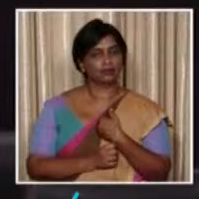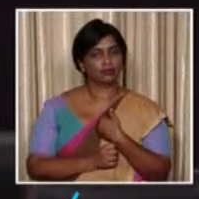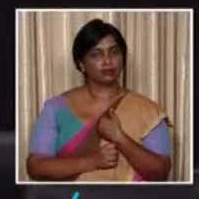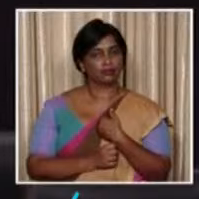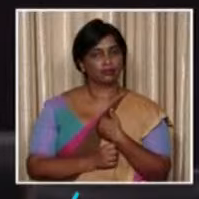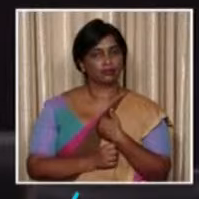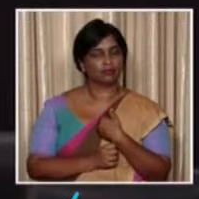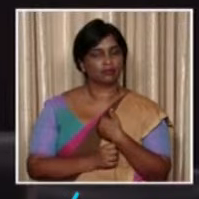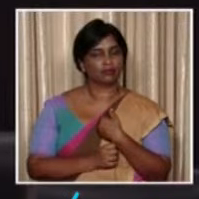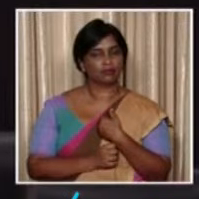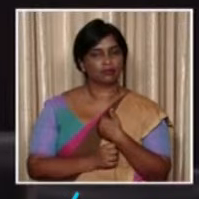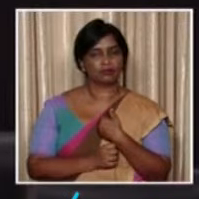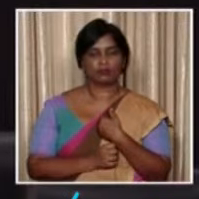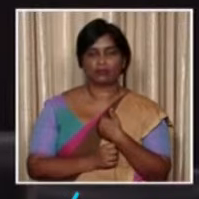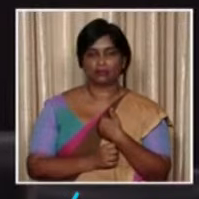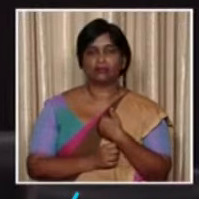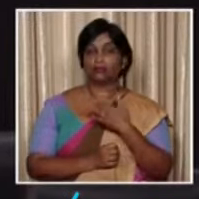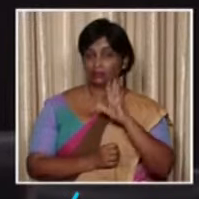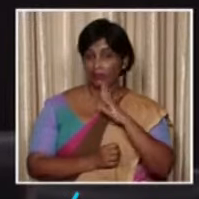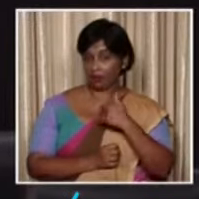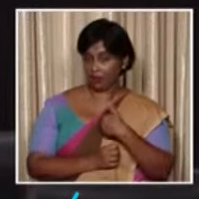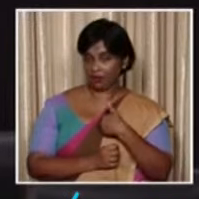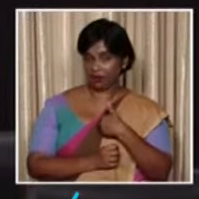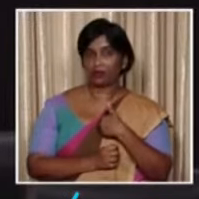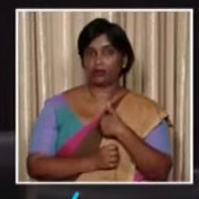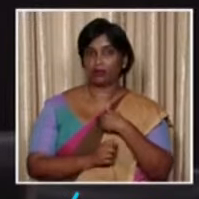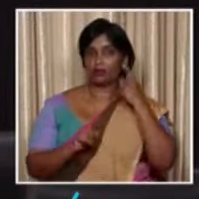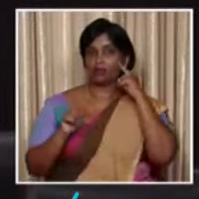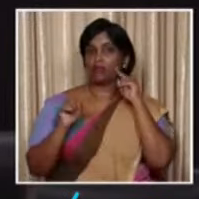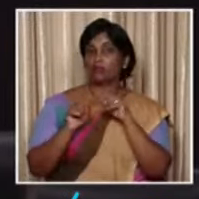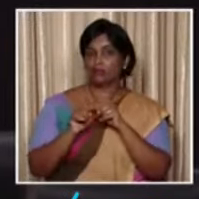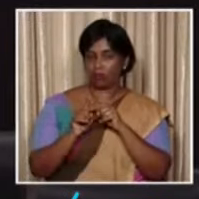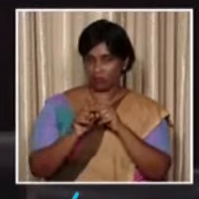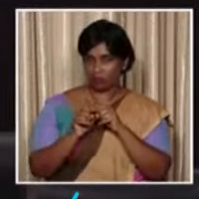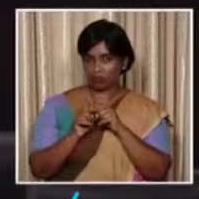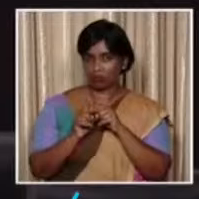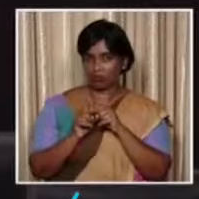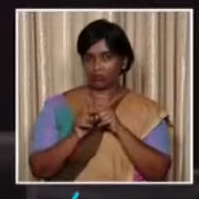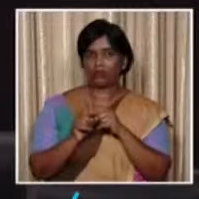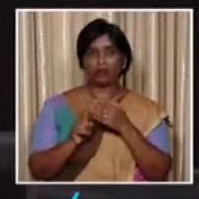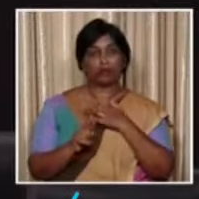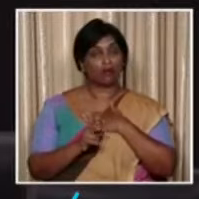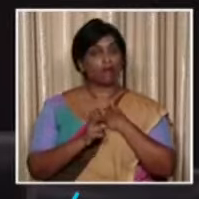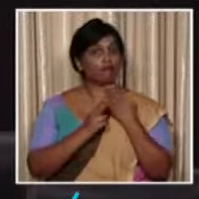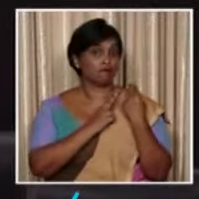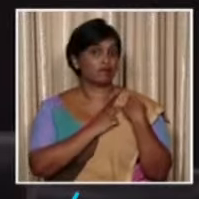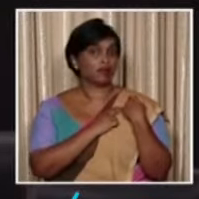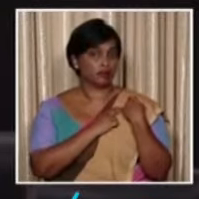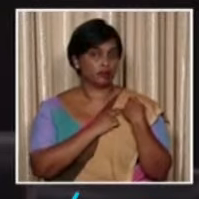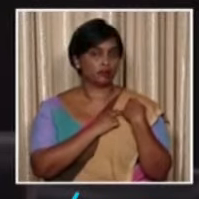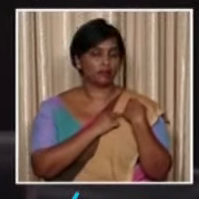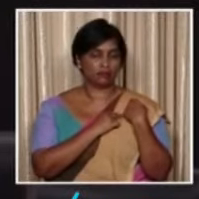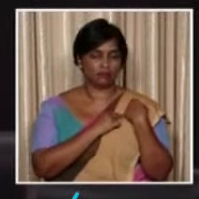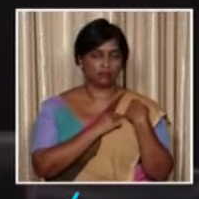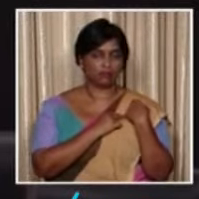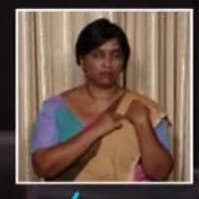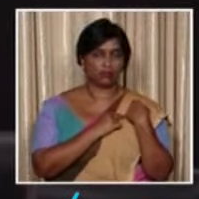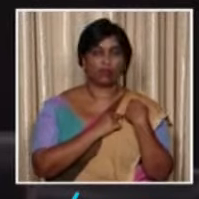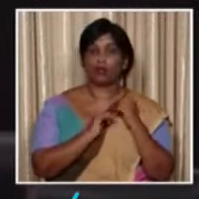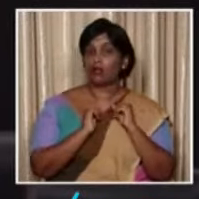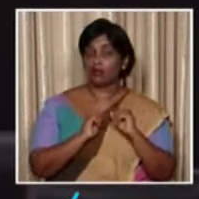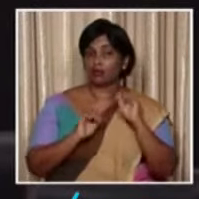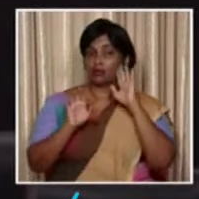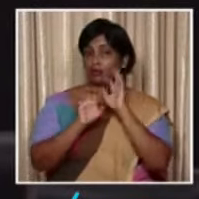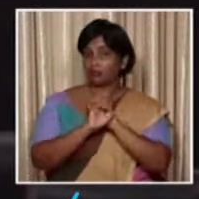विजित हेरात मंत्री ते मम मे संबंधें मगे वगकीमक् तियेनवा मुझे मैं